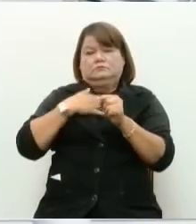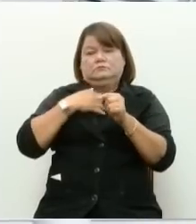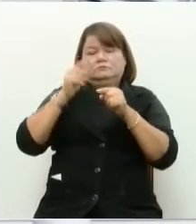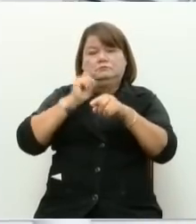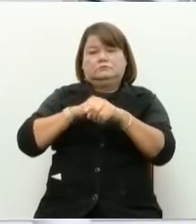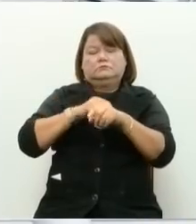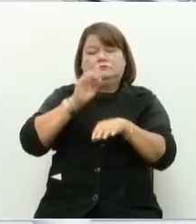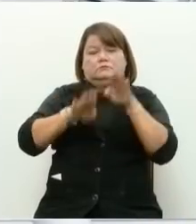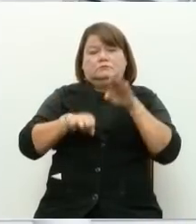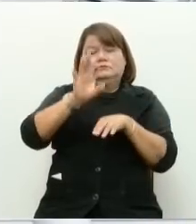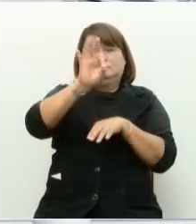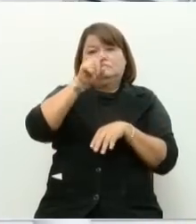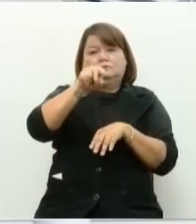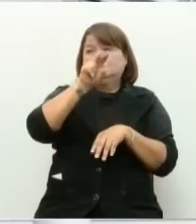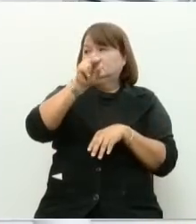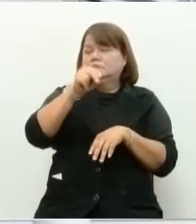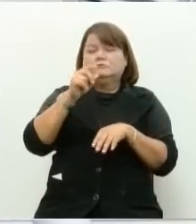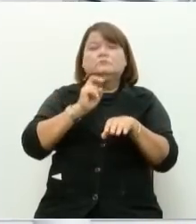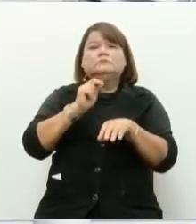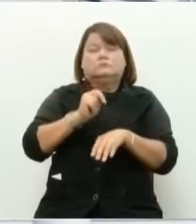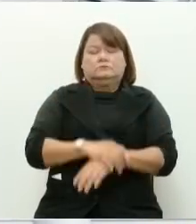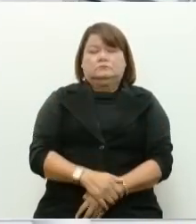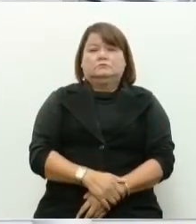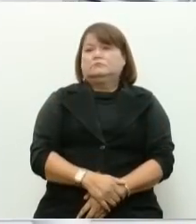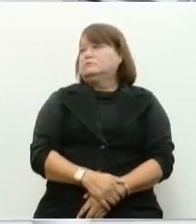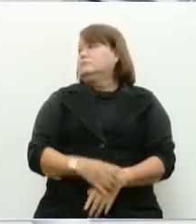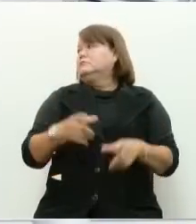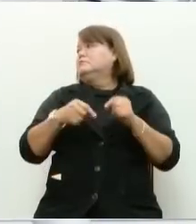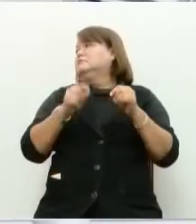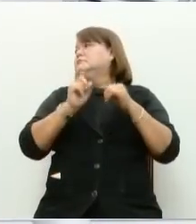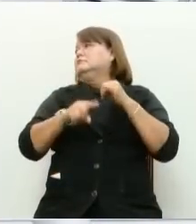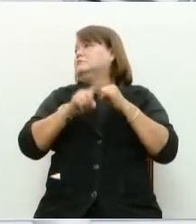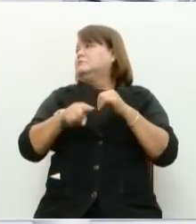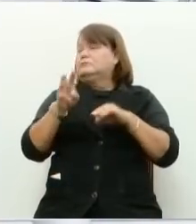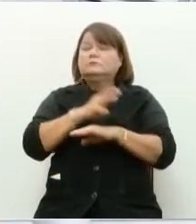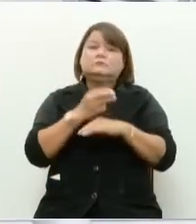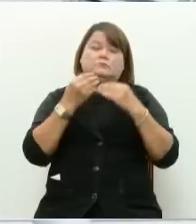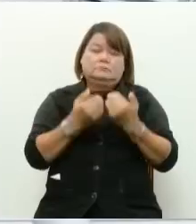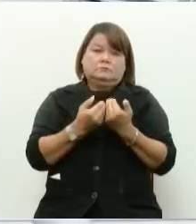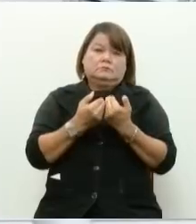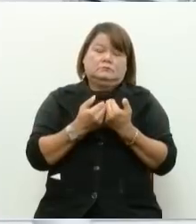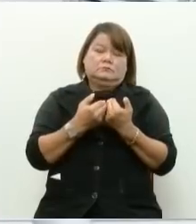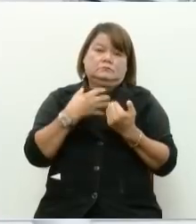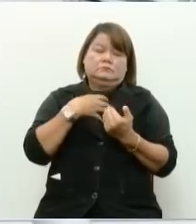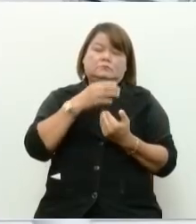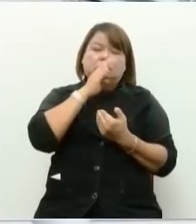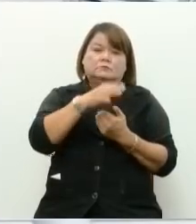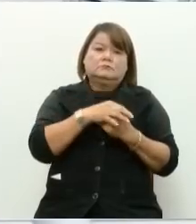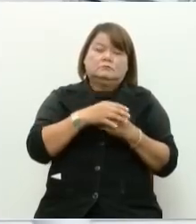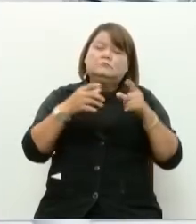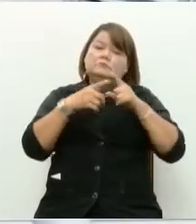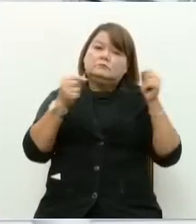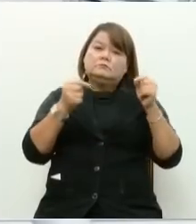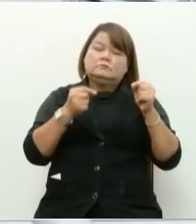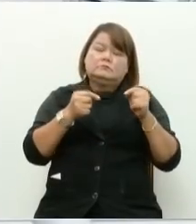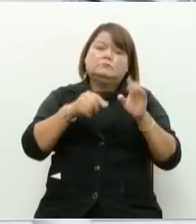มาณ 9.30 นประมาณนั้นเรื่องสุดท้ายนะครับในวันนี้ก็คือเรื่องที่อยากจะนำเรียนเกี่ยวกับเรื่องของ